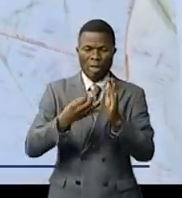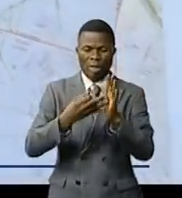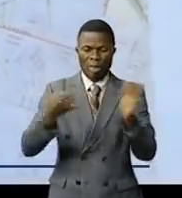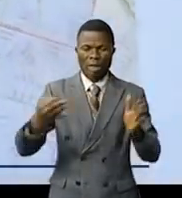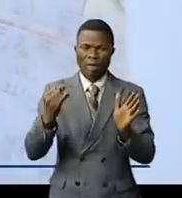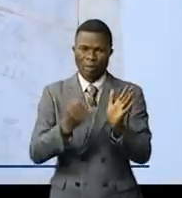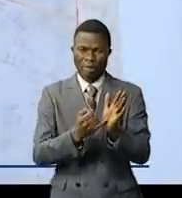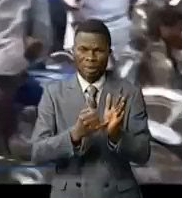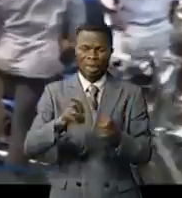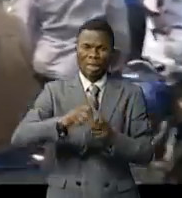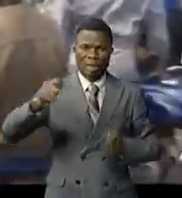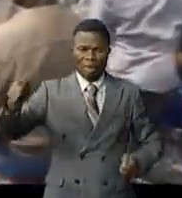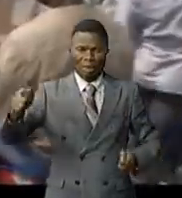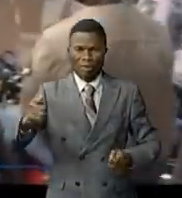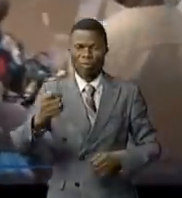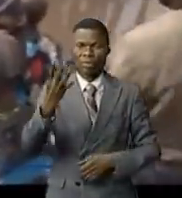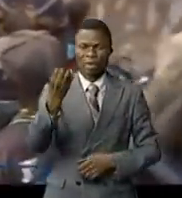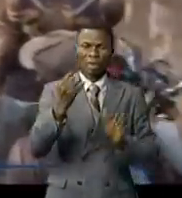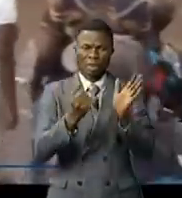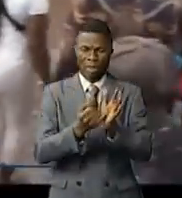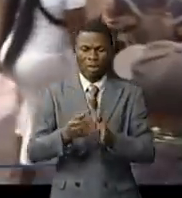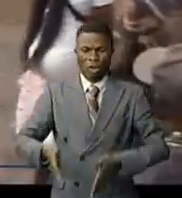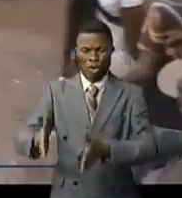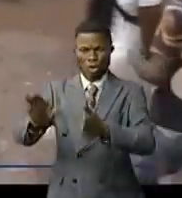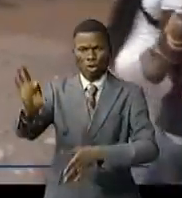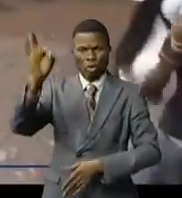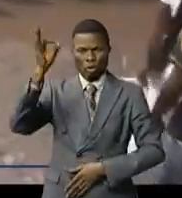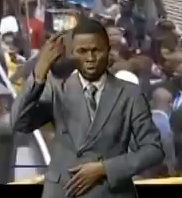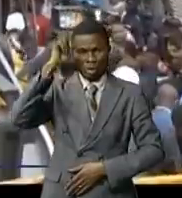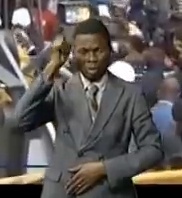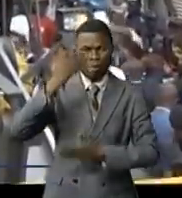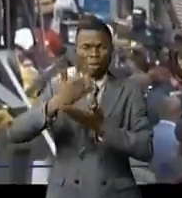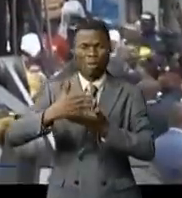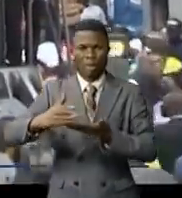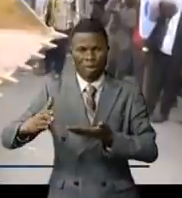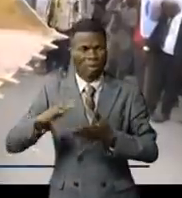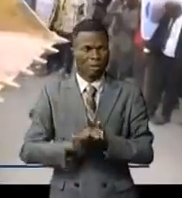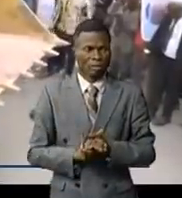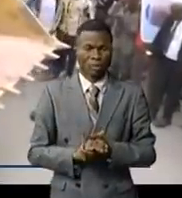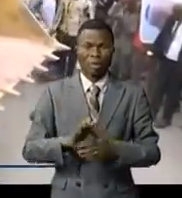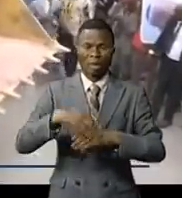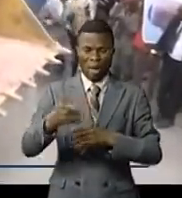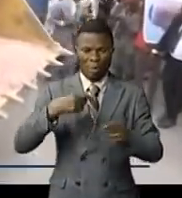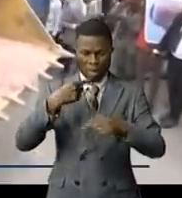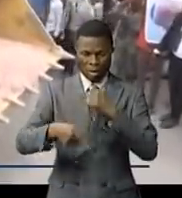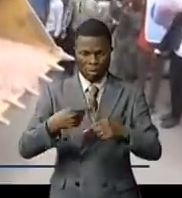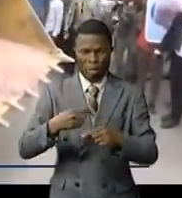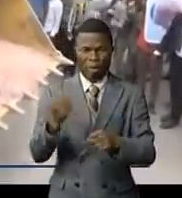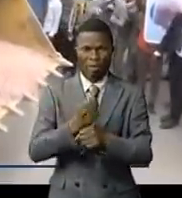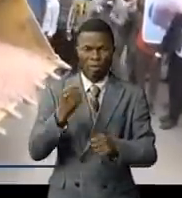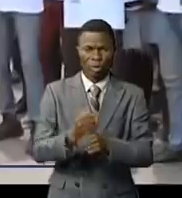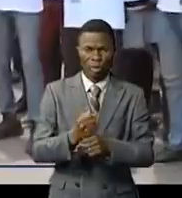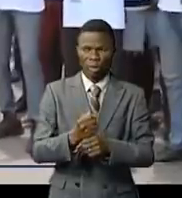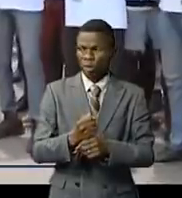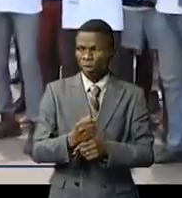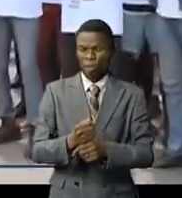réhabiliter pour un total de 46 artères pour la première phase. Après avoir lancé les travaux